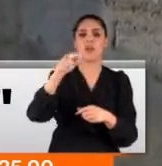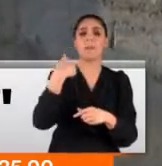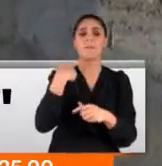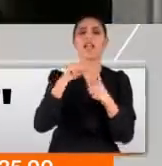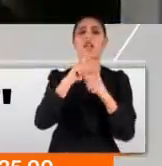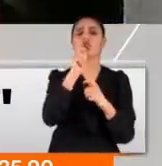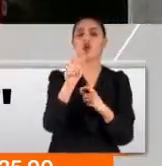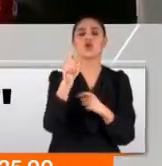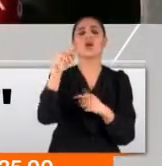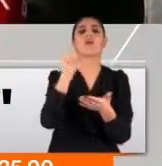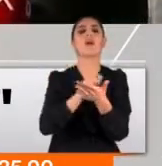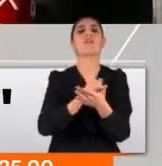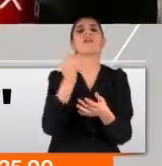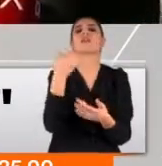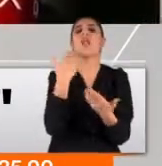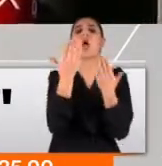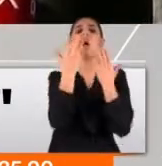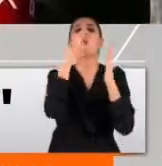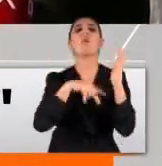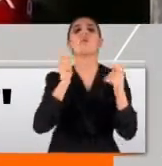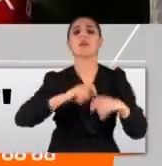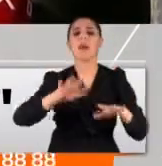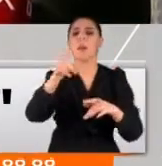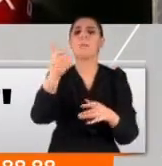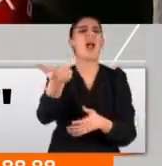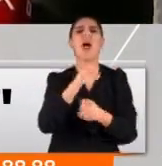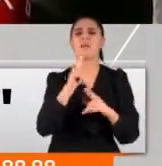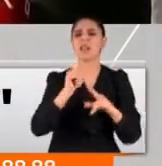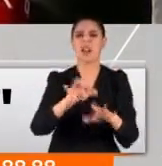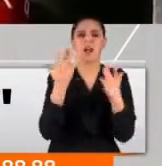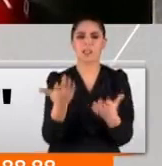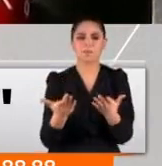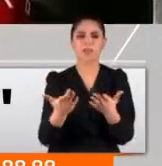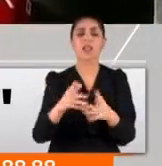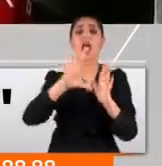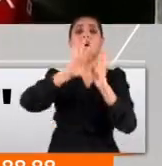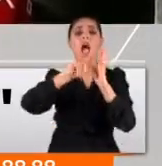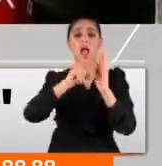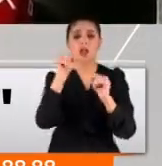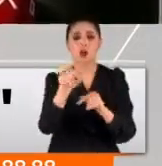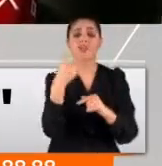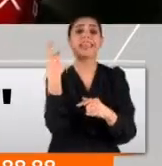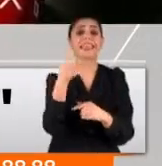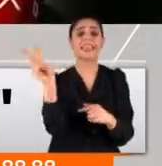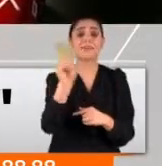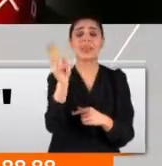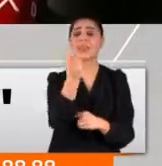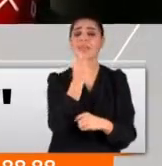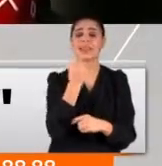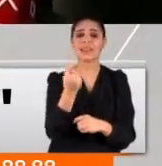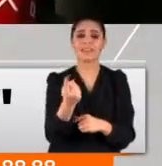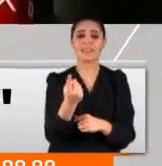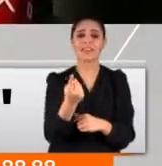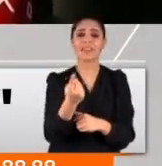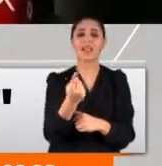versin okumuyor kimseler bizim suzer Buna para verip alması bu Ayasofya 2020 yılının